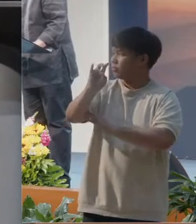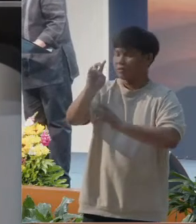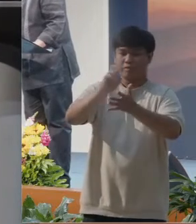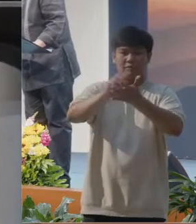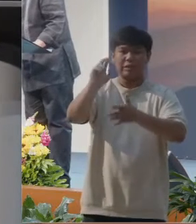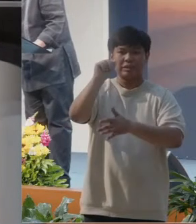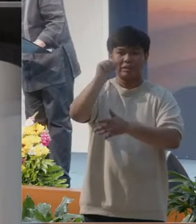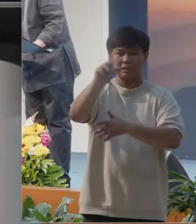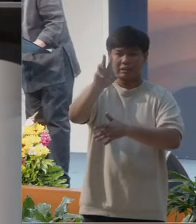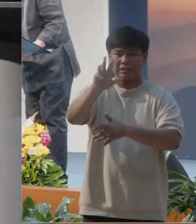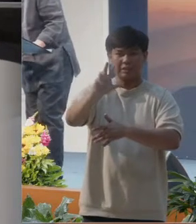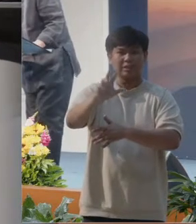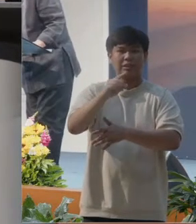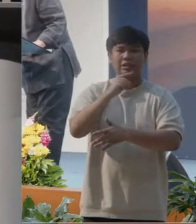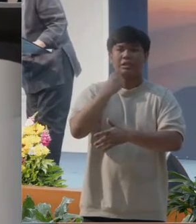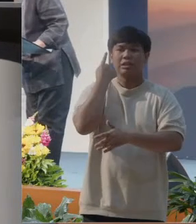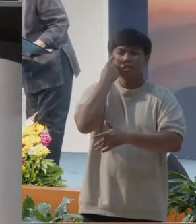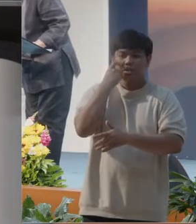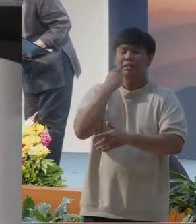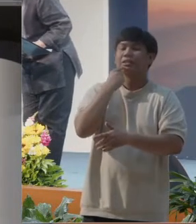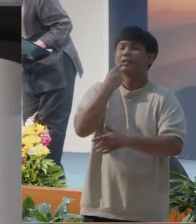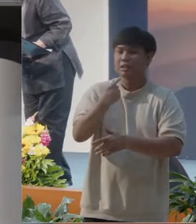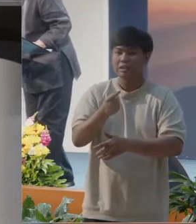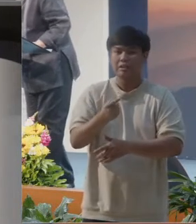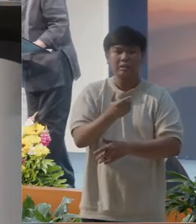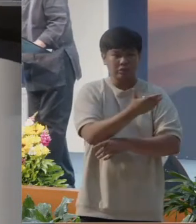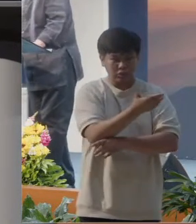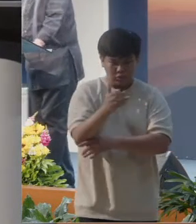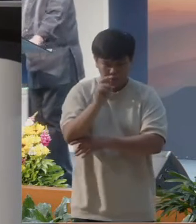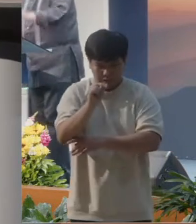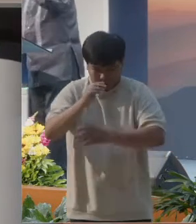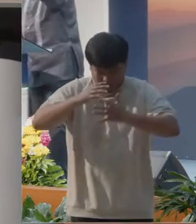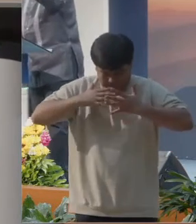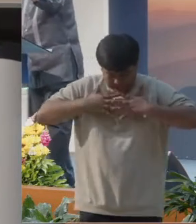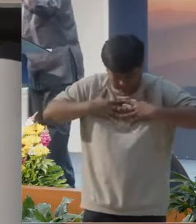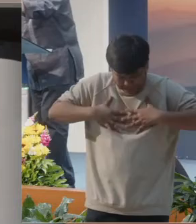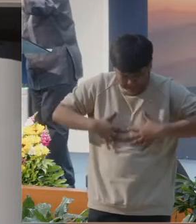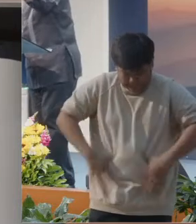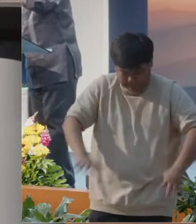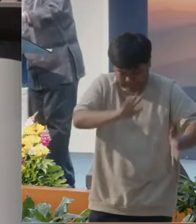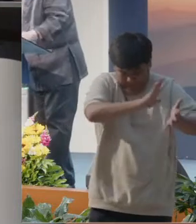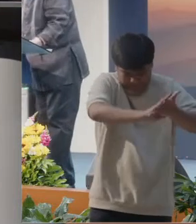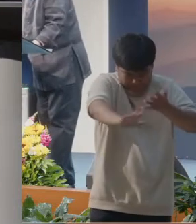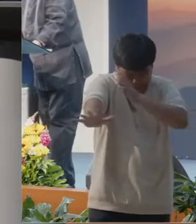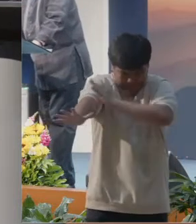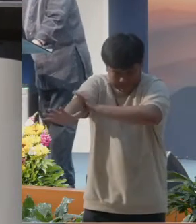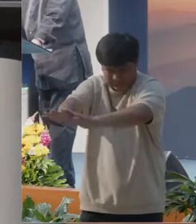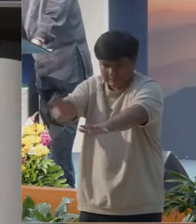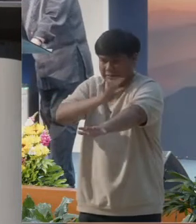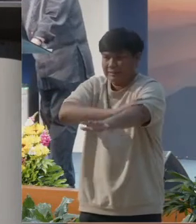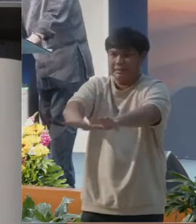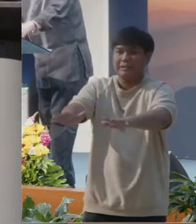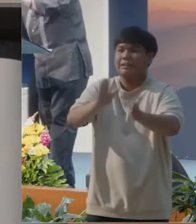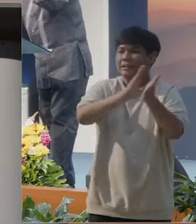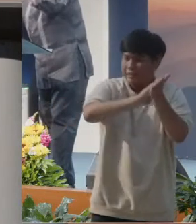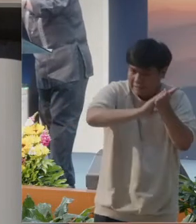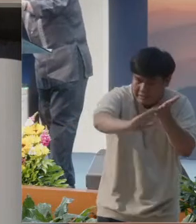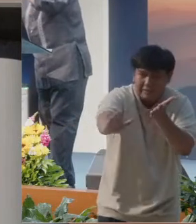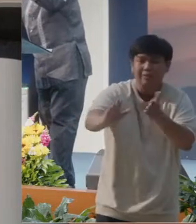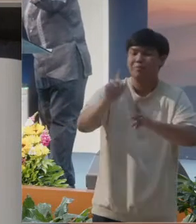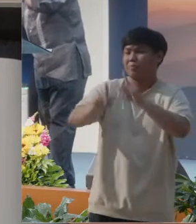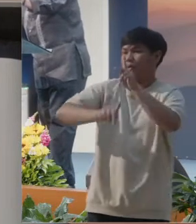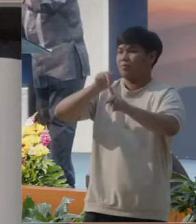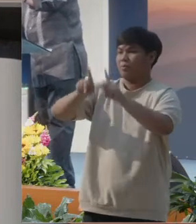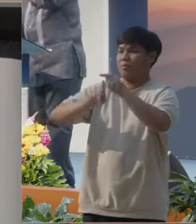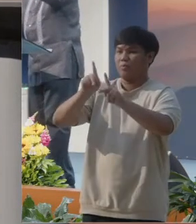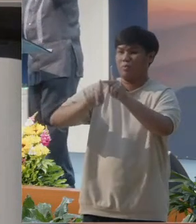verse 13, yung ating binasa kanina. Sabi, go consecrate yourself. Italaga ninyo ang mga tao. Sabing ganoon, italaga ninyo